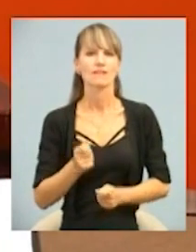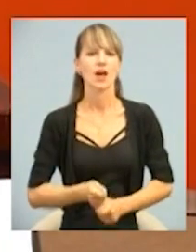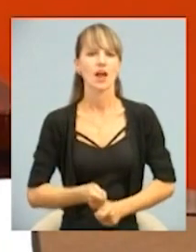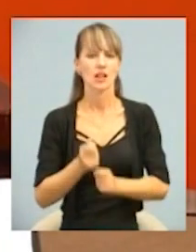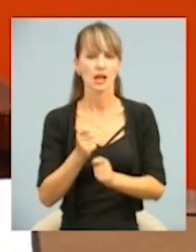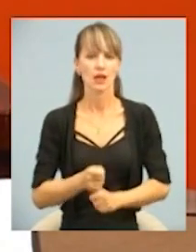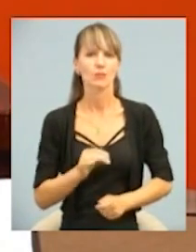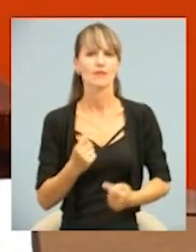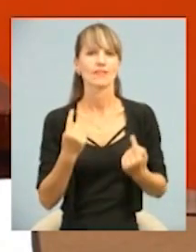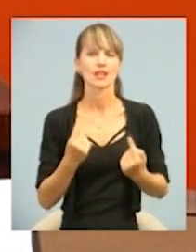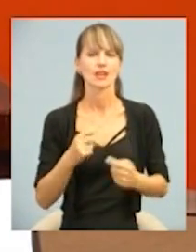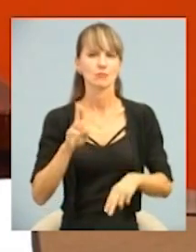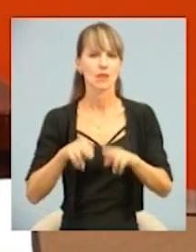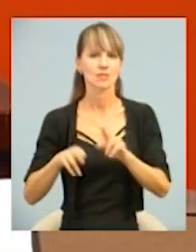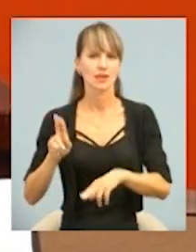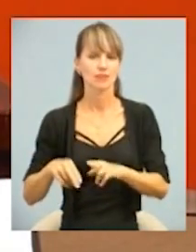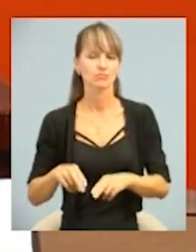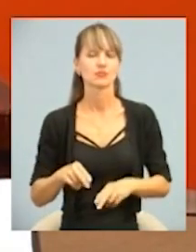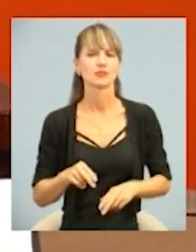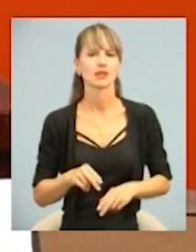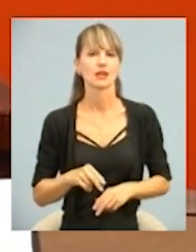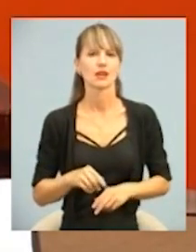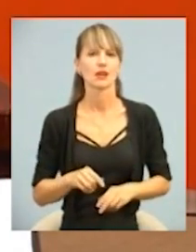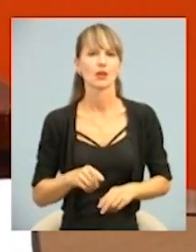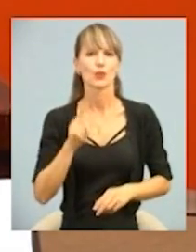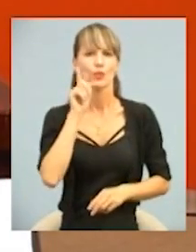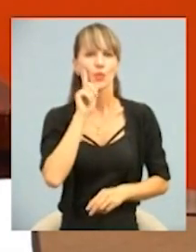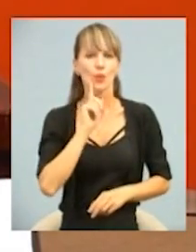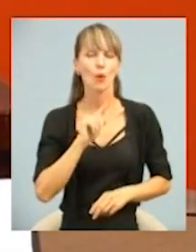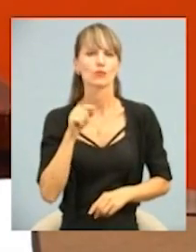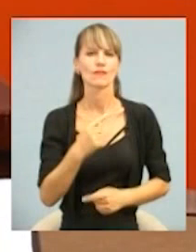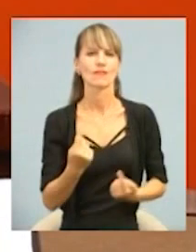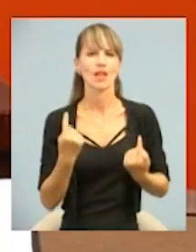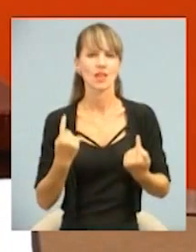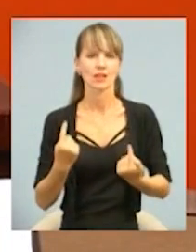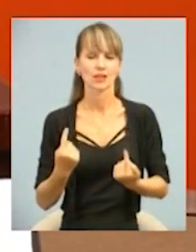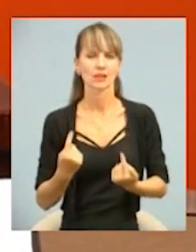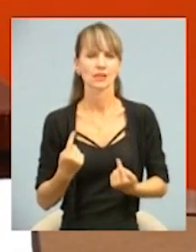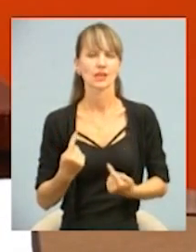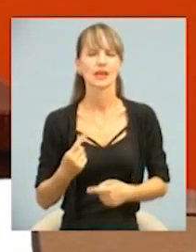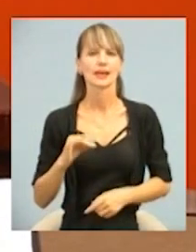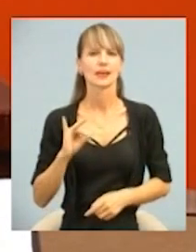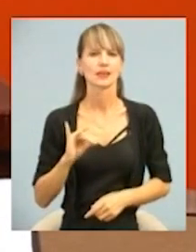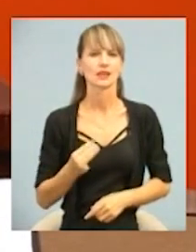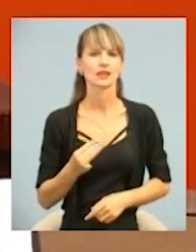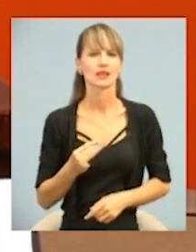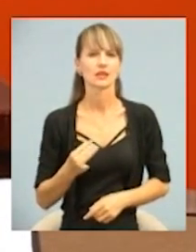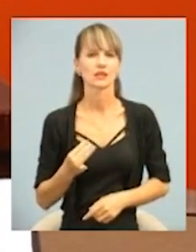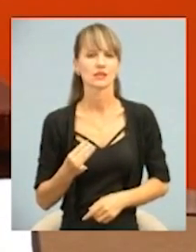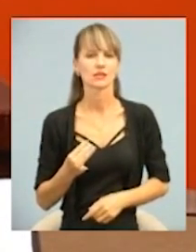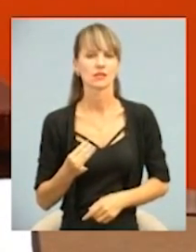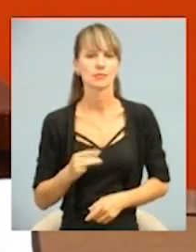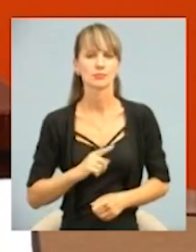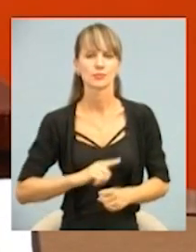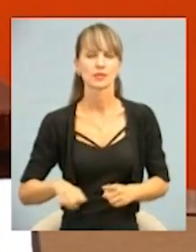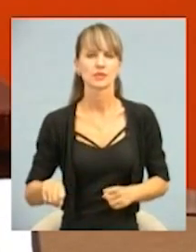та великими пензликами вдобно те, що вони великі і